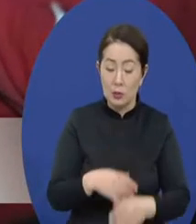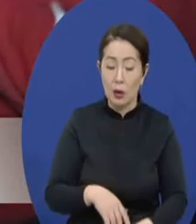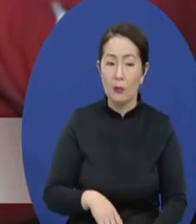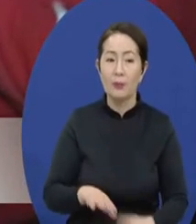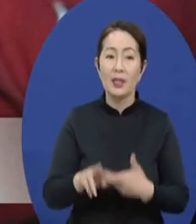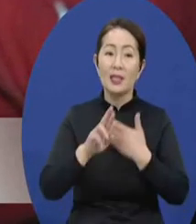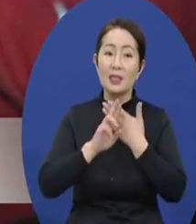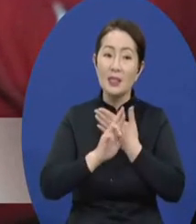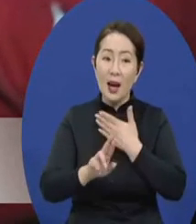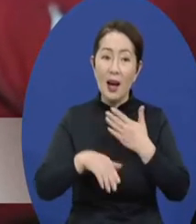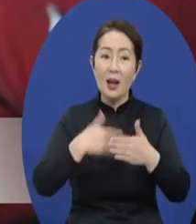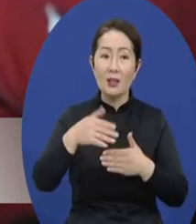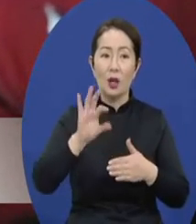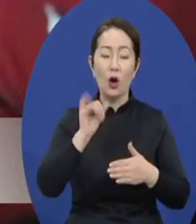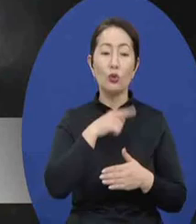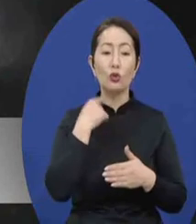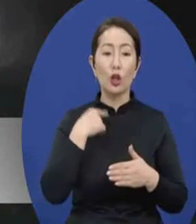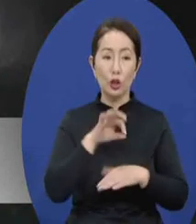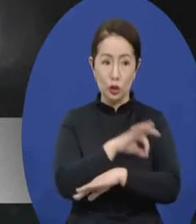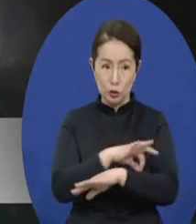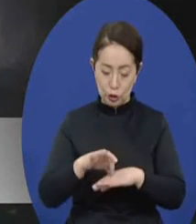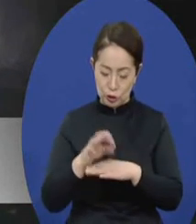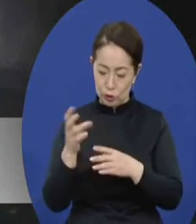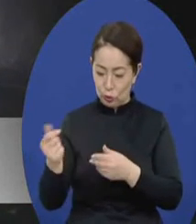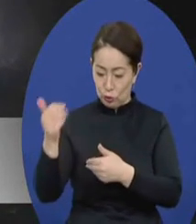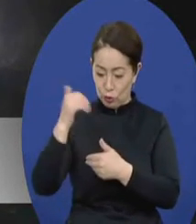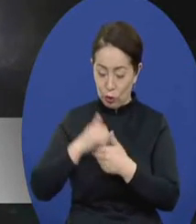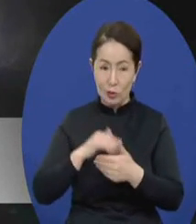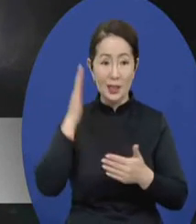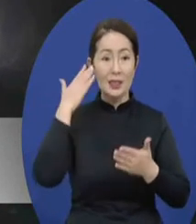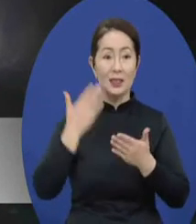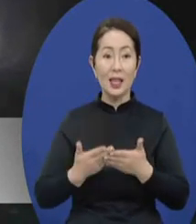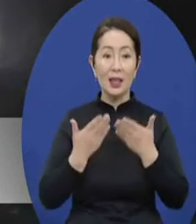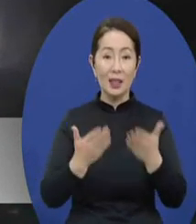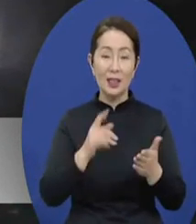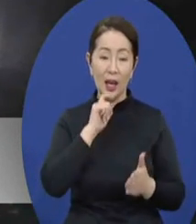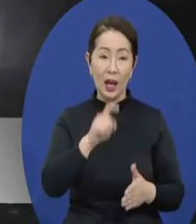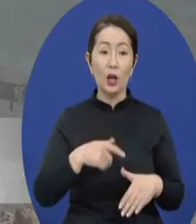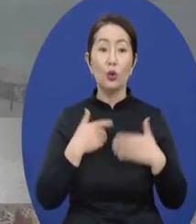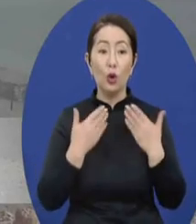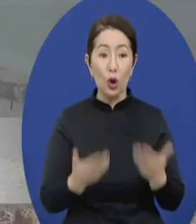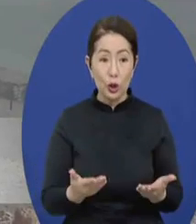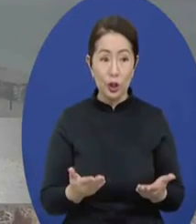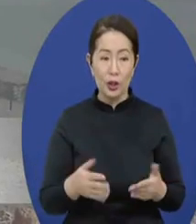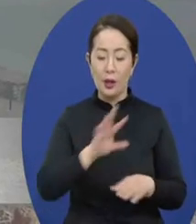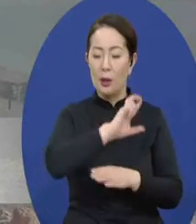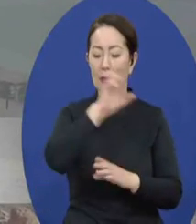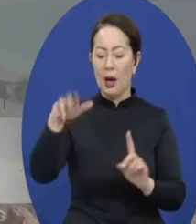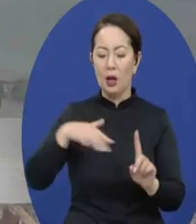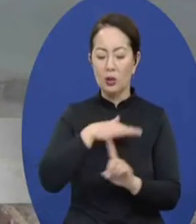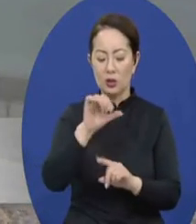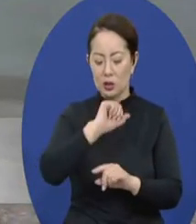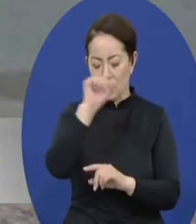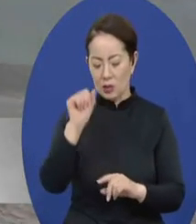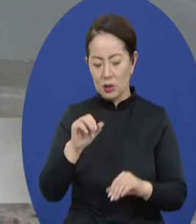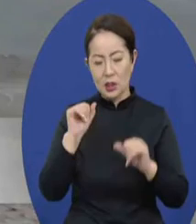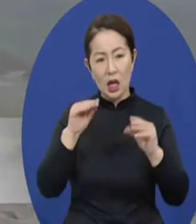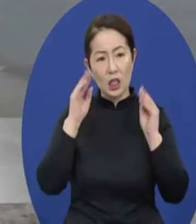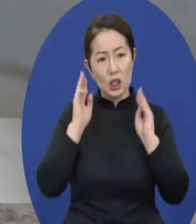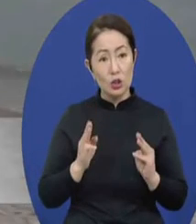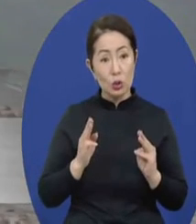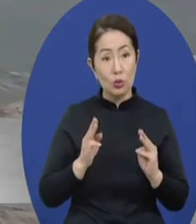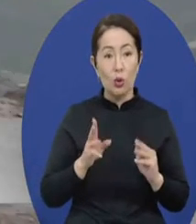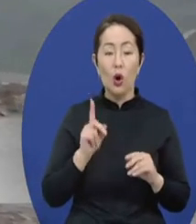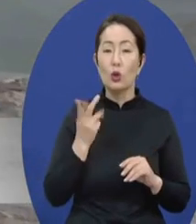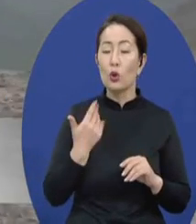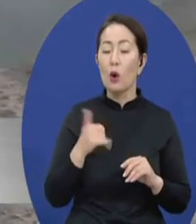За цаашид оюу толгой төслийн хөрөнгө оруулагч талын гаргасан сандлын хариуг өгөх, төслийн хүрээнд байгаль орчны асуудлыг хэрхэн шийдвэрлэх,